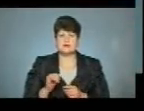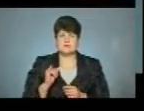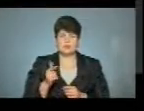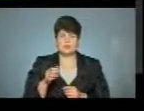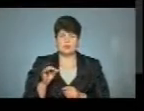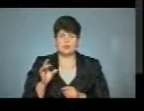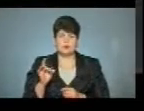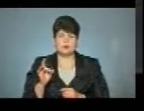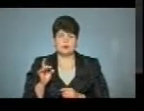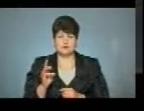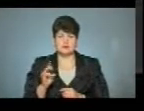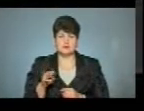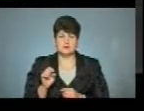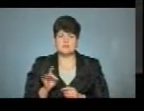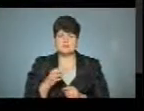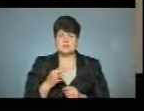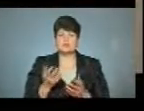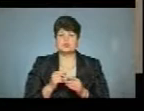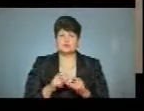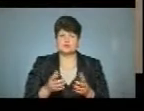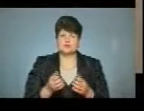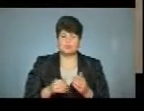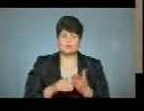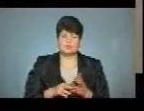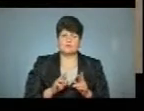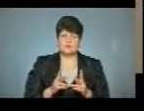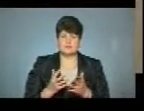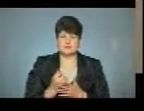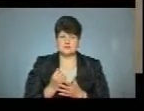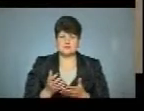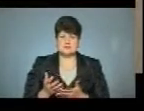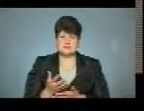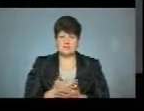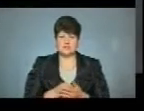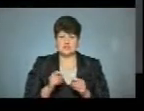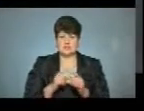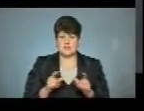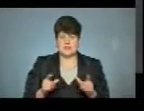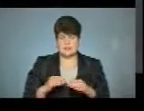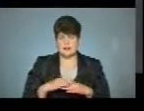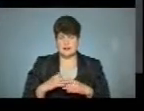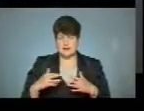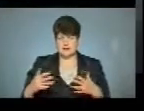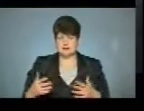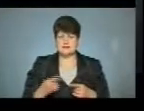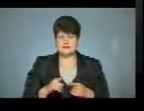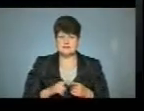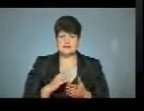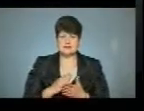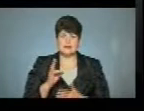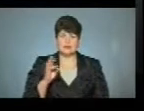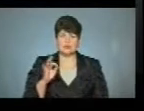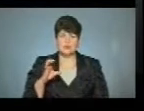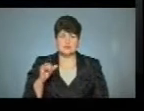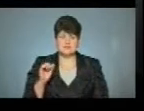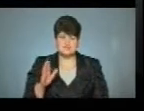Гонтар розповів, які школи отримують допомогу та яким чином вдалося зібрати шкільне приладдя. Це є носів завалів Підгаєцького